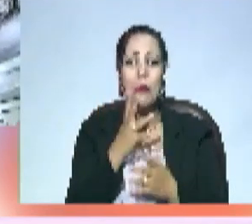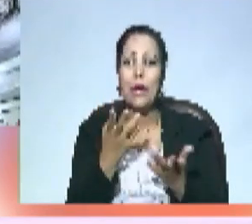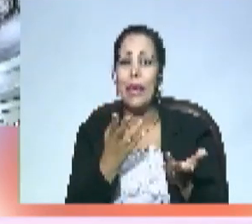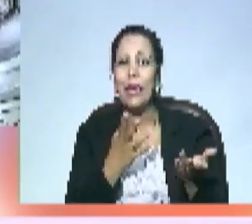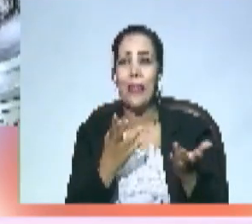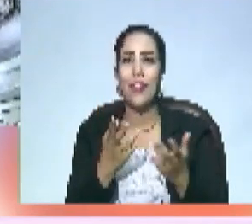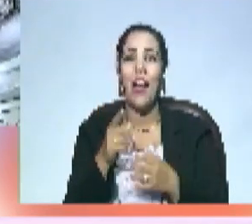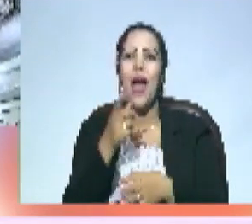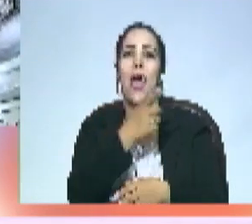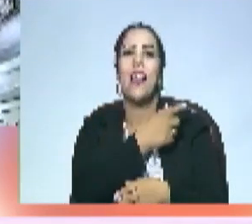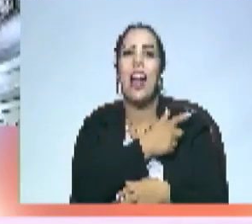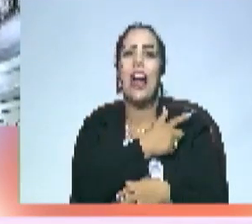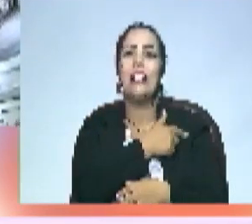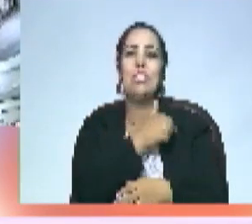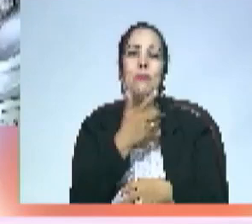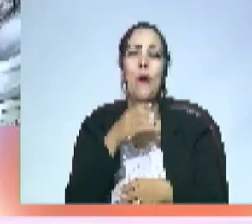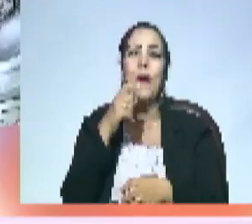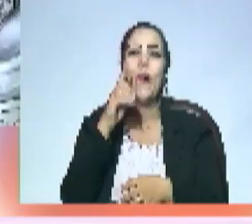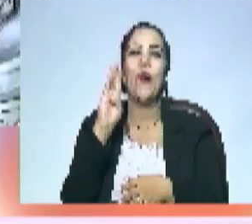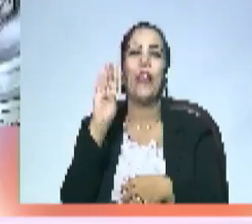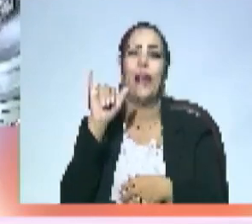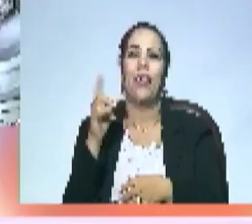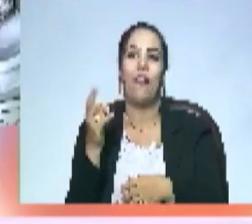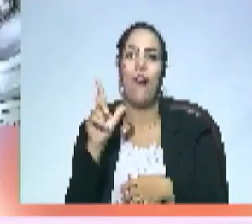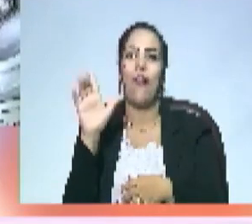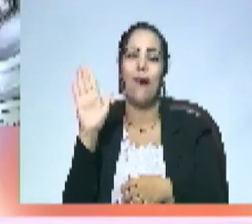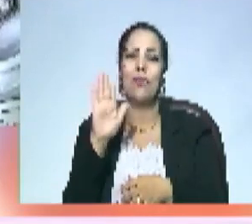انا اسمي كرولس انت